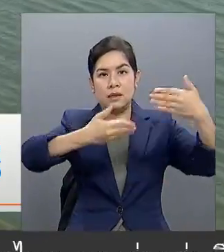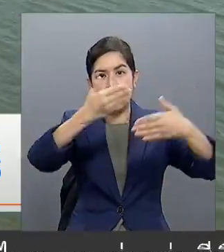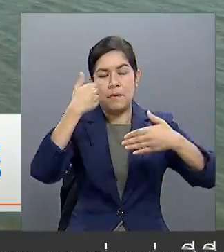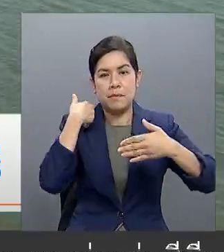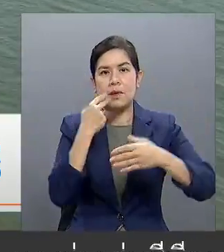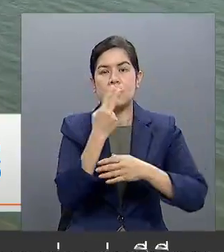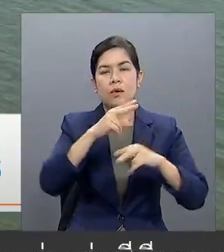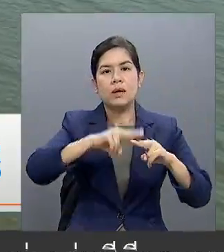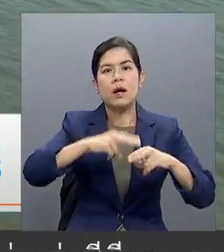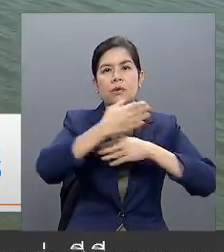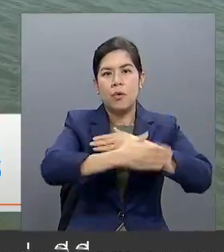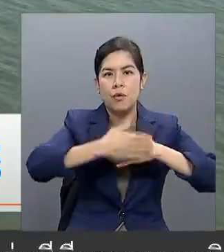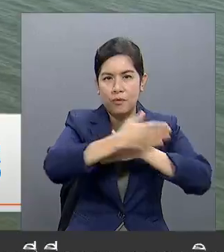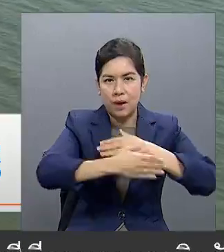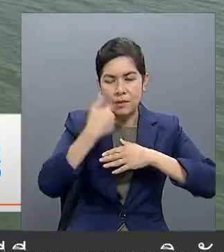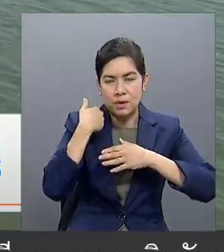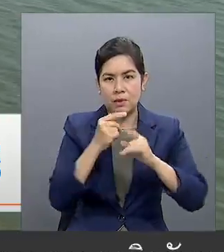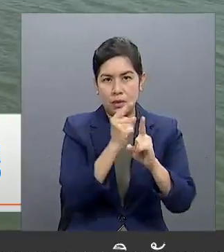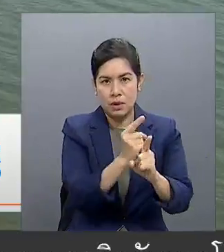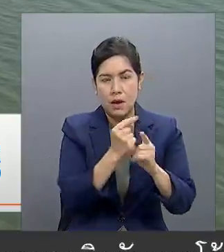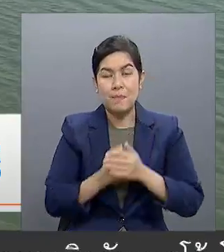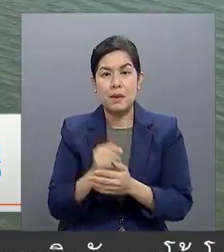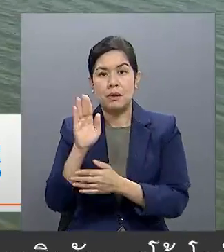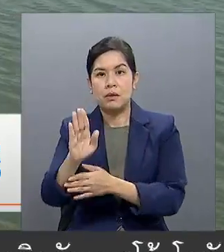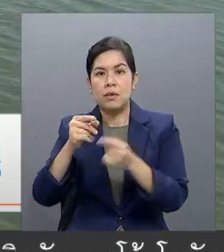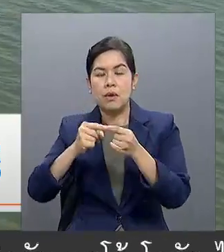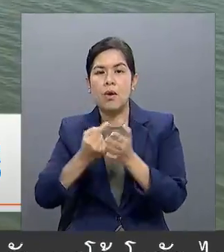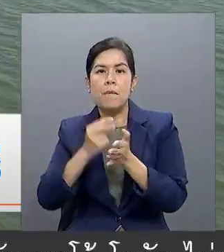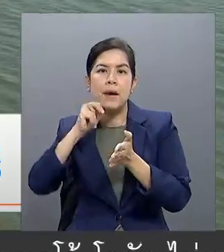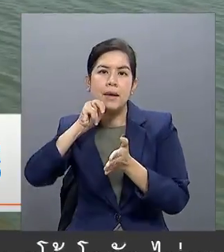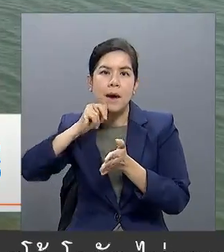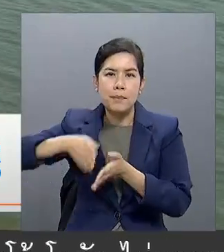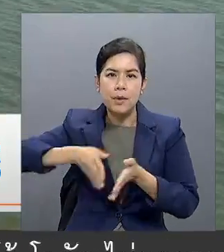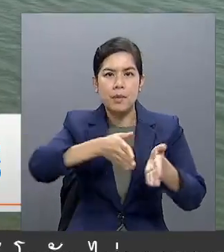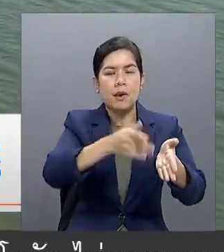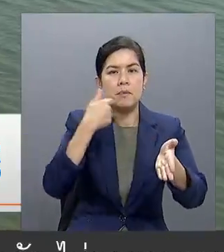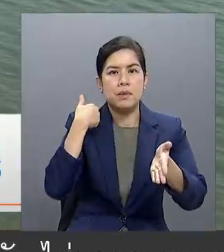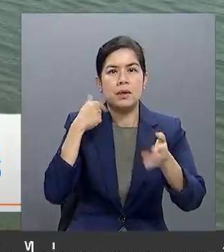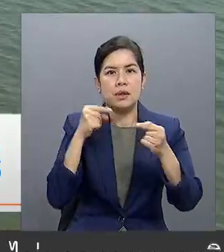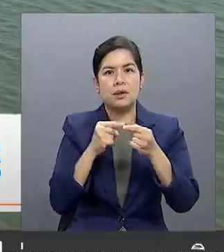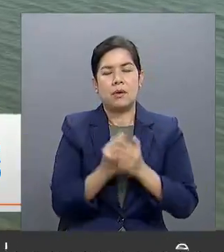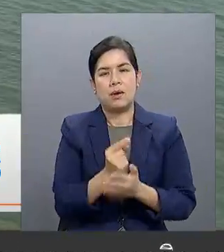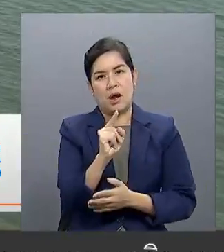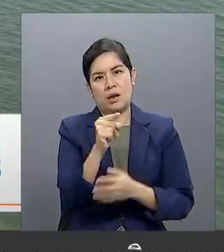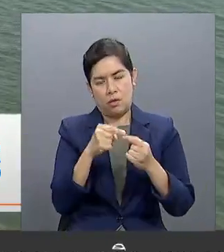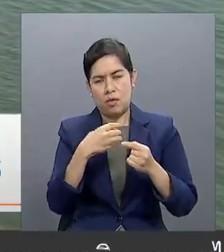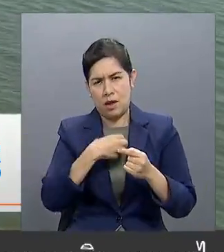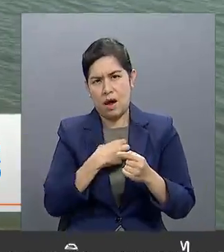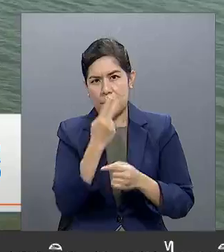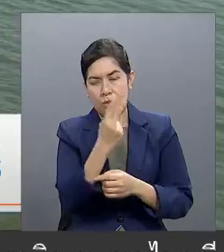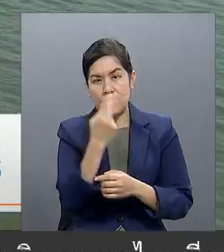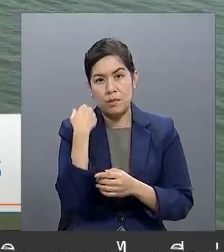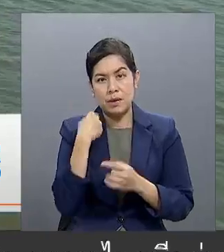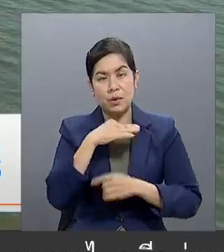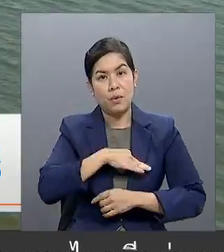นเขื่อนของพ่อข้ามผ่านเขื่อนป่าสักชลสิทธิ์สำหรับนักท่องเที่ยวที่อยากจะได้ประสบการณ์การนั่งรถไฟที่แปลกใหม่ไม่เหมือนใ